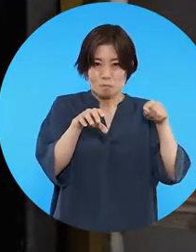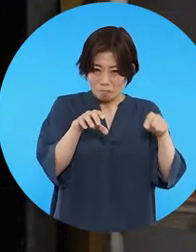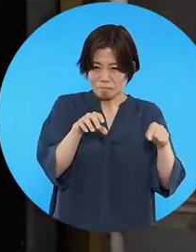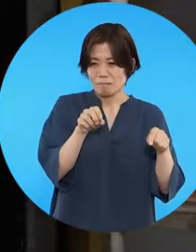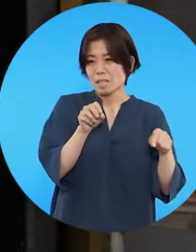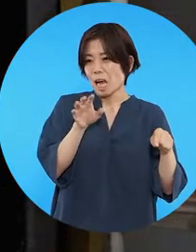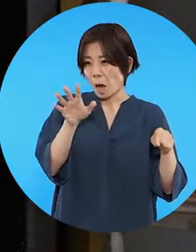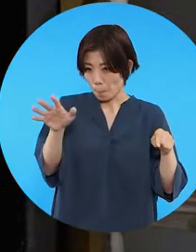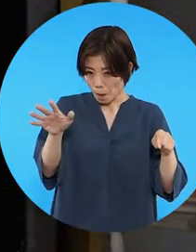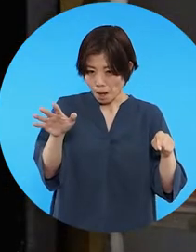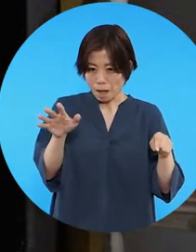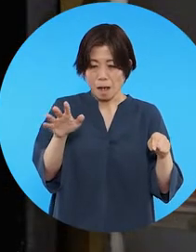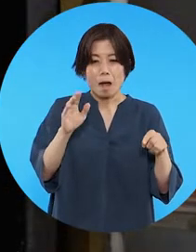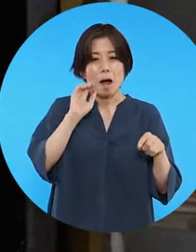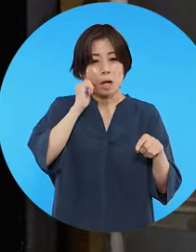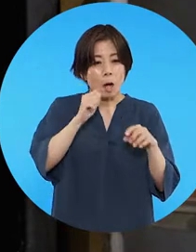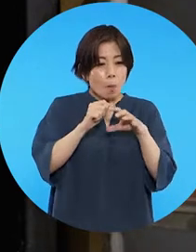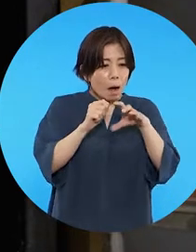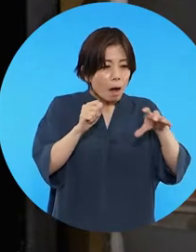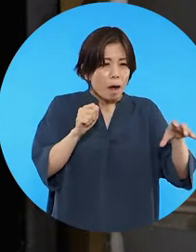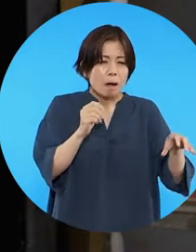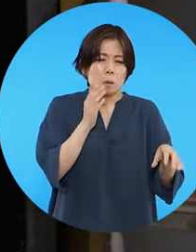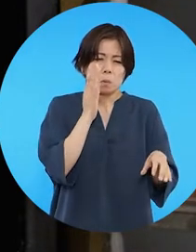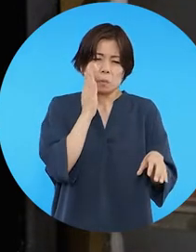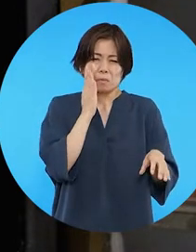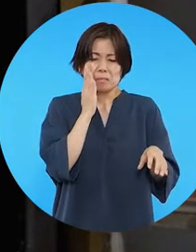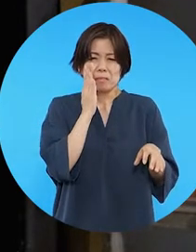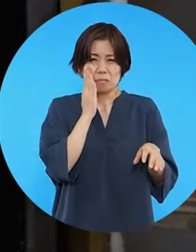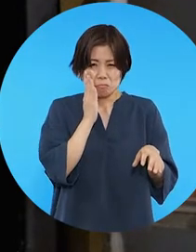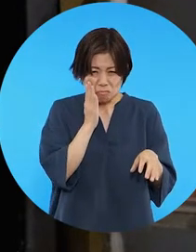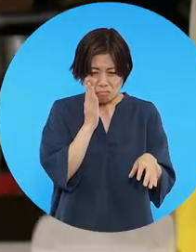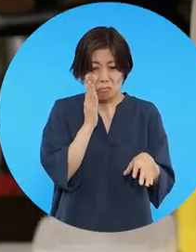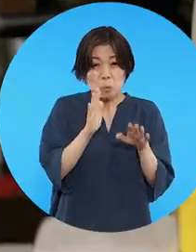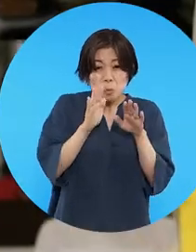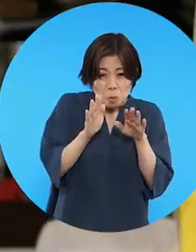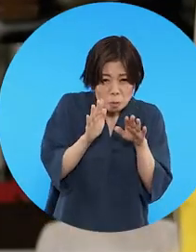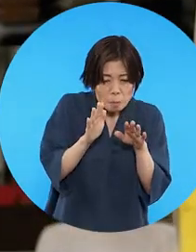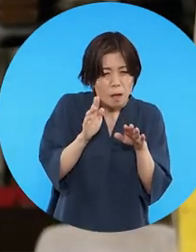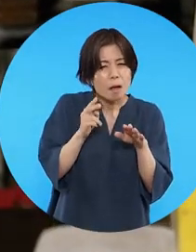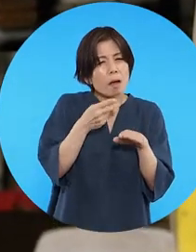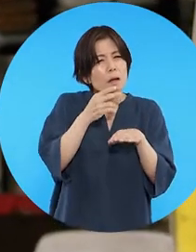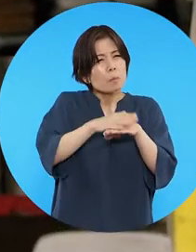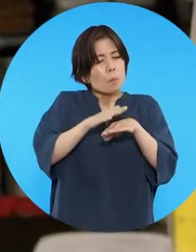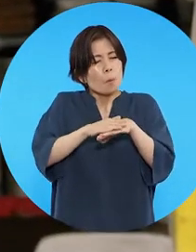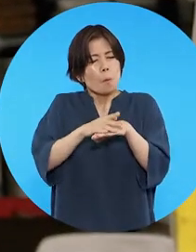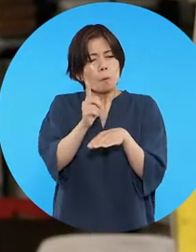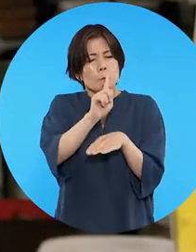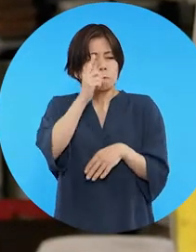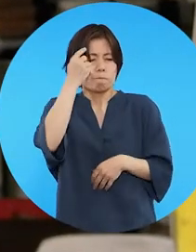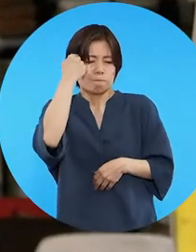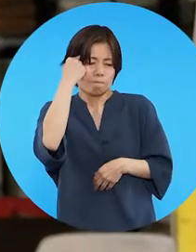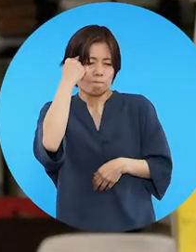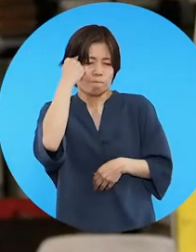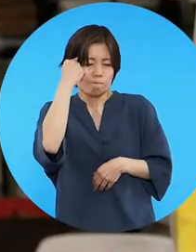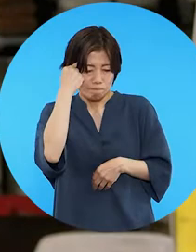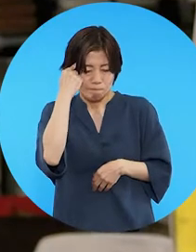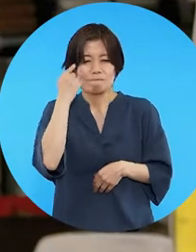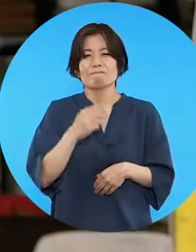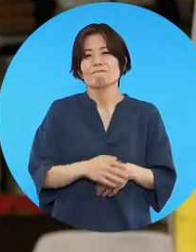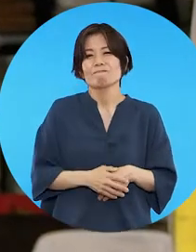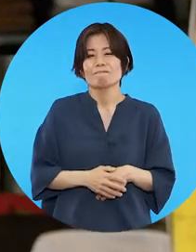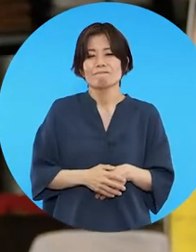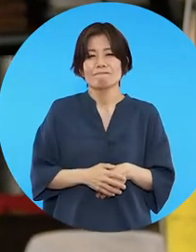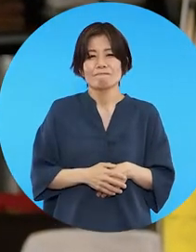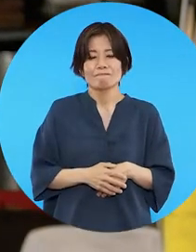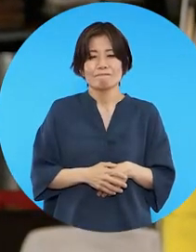でしたら葉っぱも美味しいですし、大根の皮も美味しいですから、どうしたら残さないで皆さんに召し上がっていただけるかってことを考え